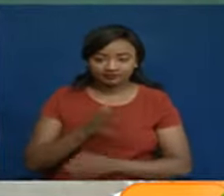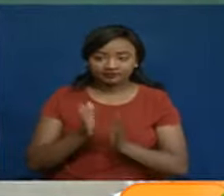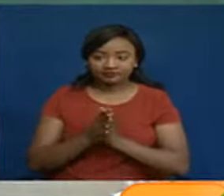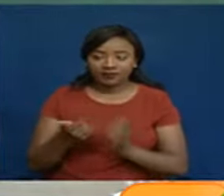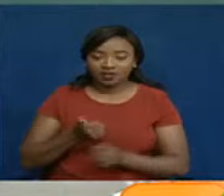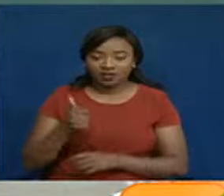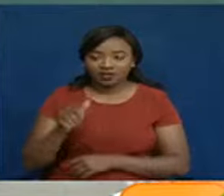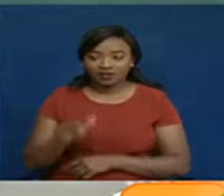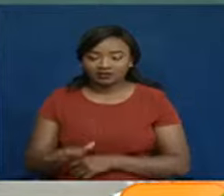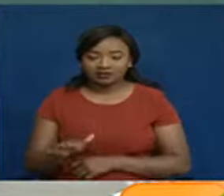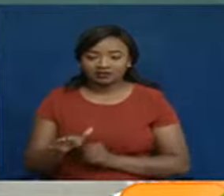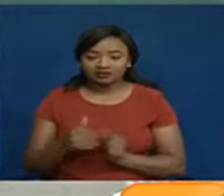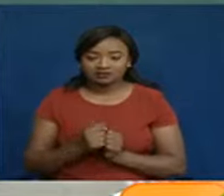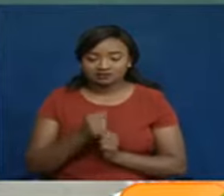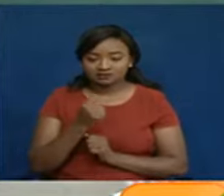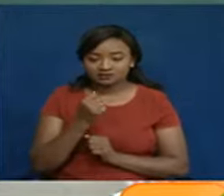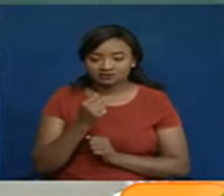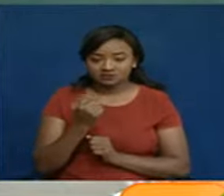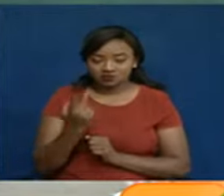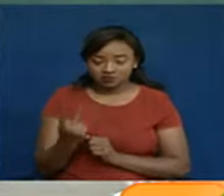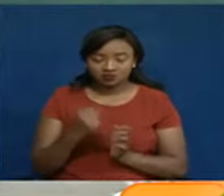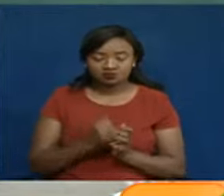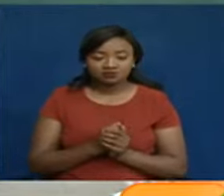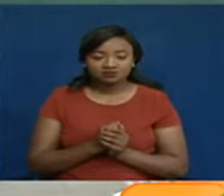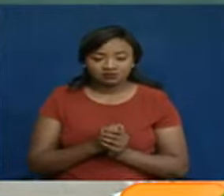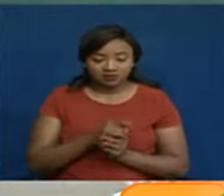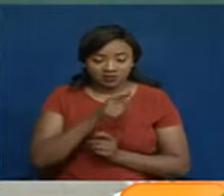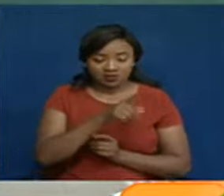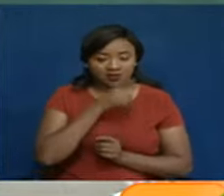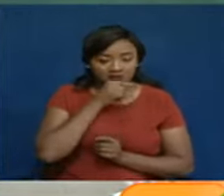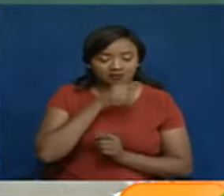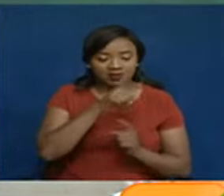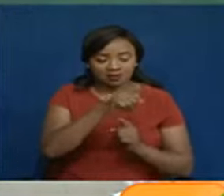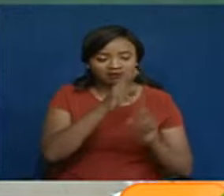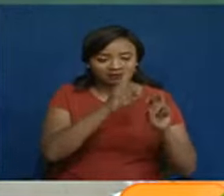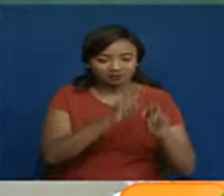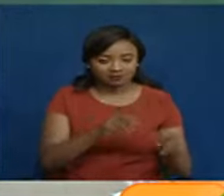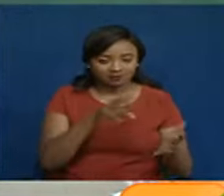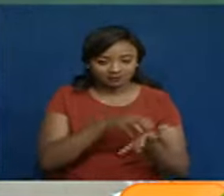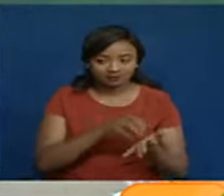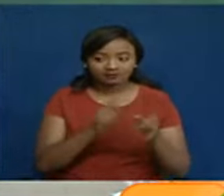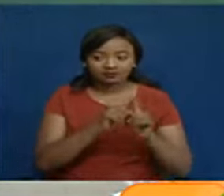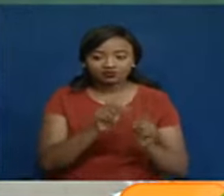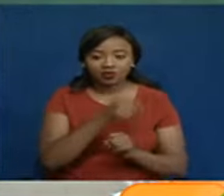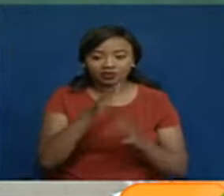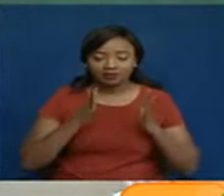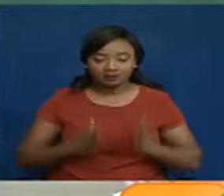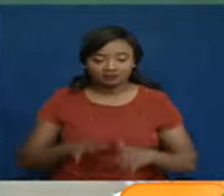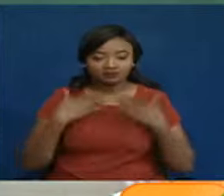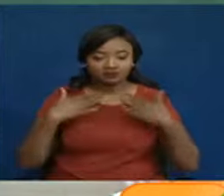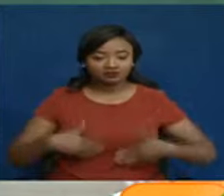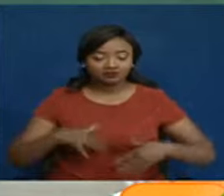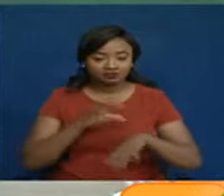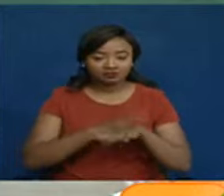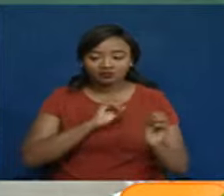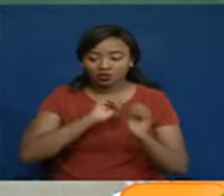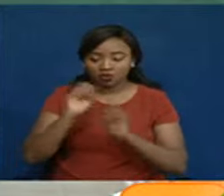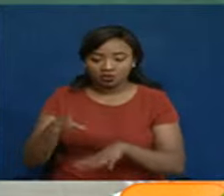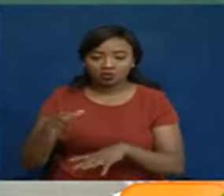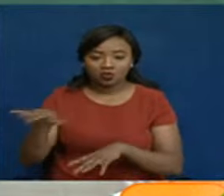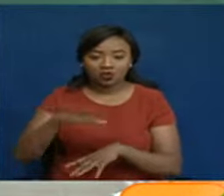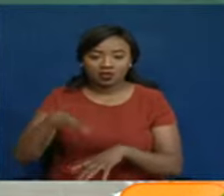sasa anachunguzwa kuhusiana na mauaji ya mtu mwingine ambaye vipande vya mwili wake vilipatikana vimetupwa kwenye makaburi ya Langata.